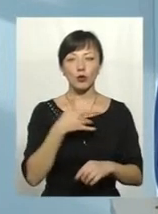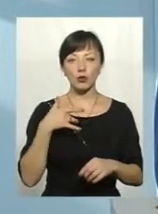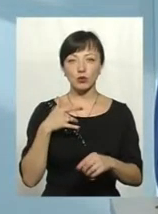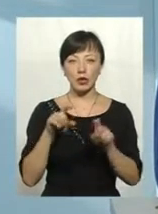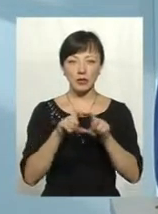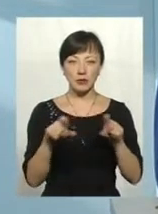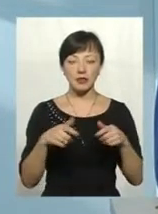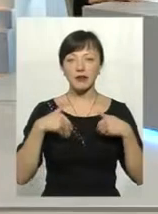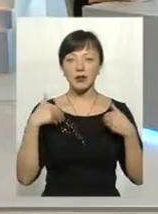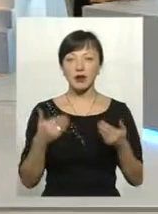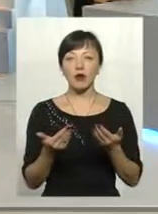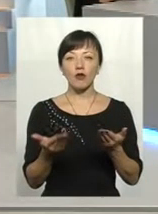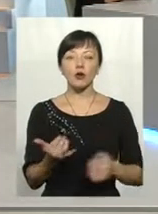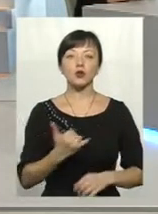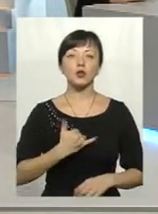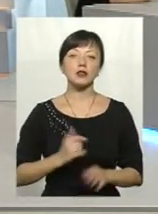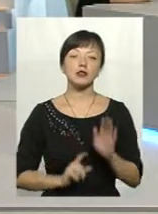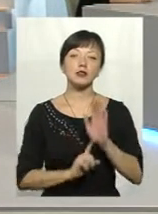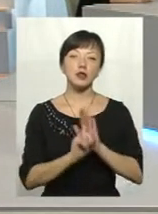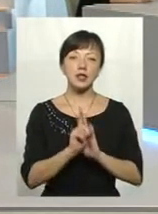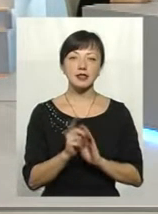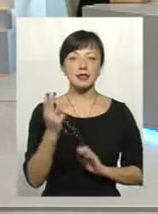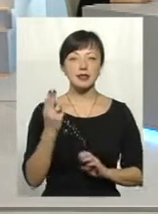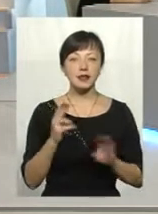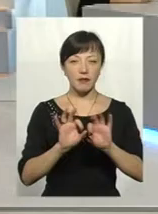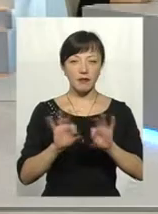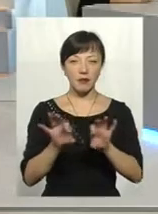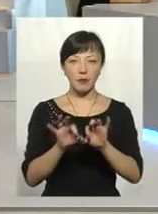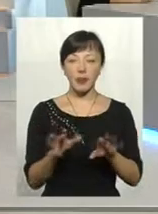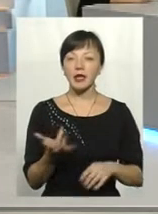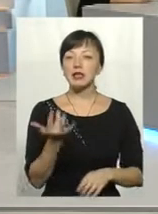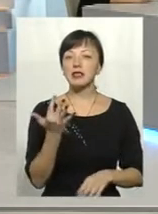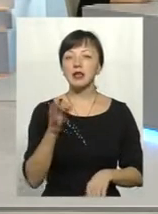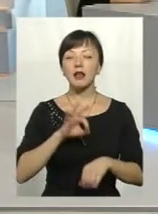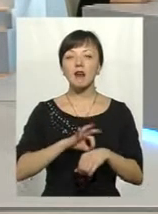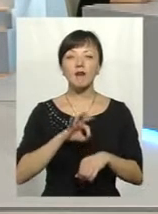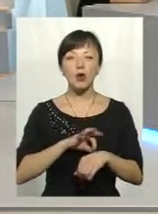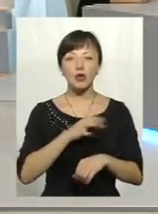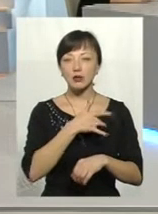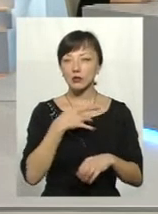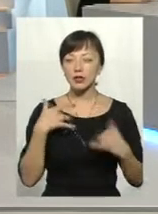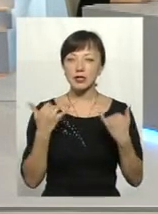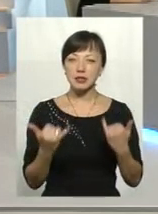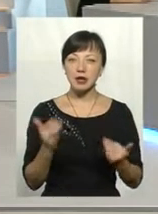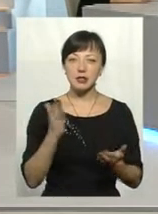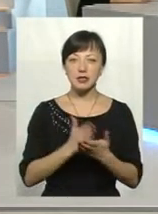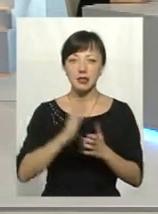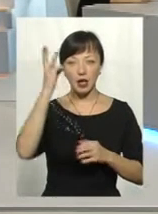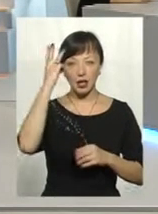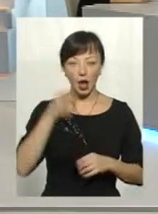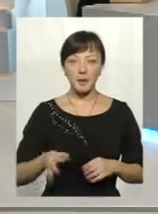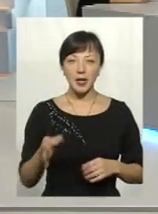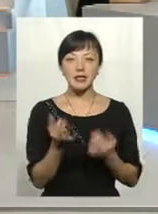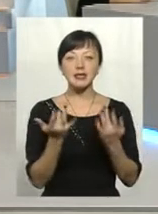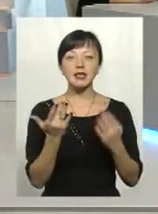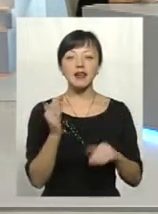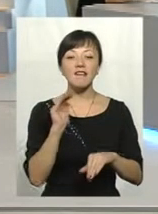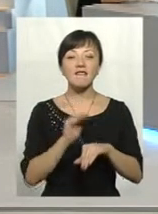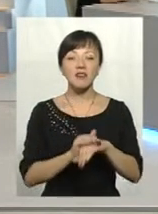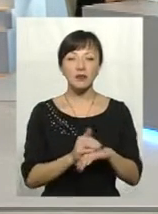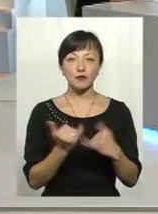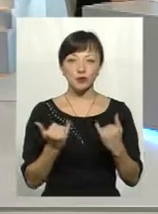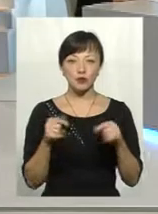Вітаю вас у нашій студії. І давайте розпочнемо з цифр. Скільки хворих на туберкульоз зараз є на Хмельниччині і скільки виявили в цьому році?